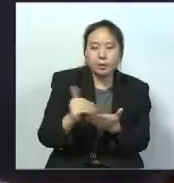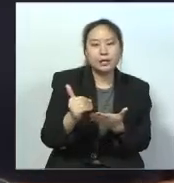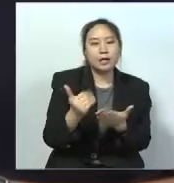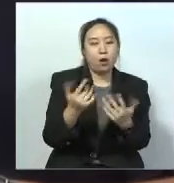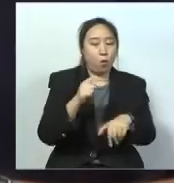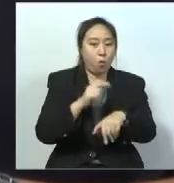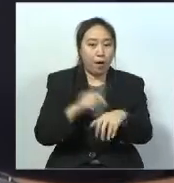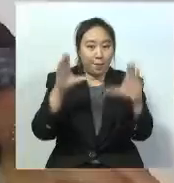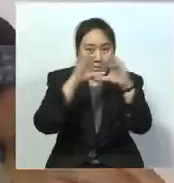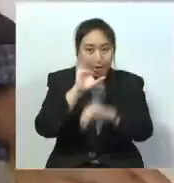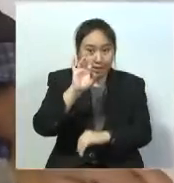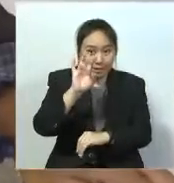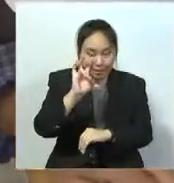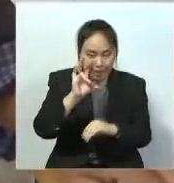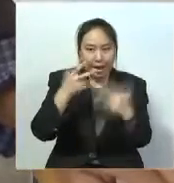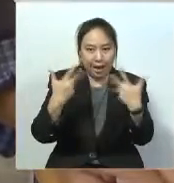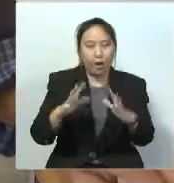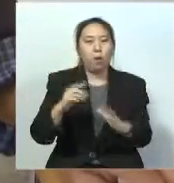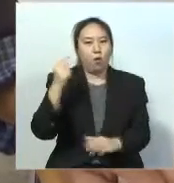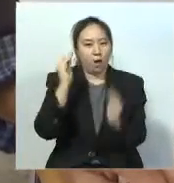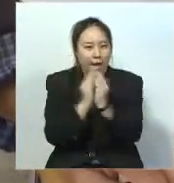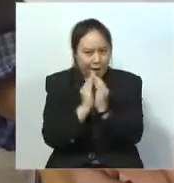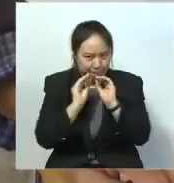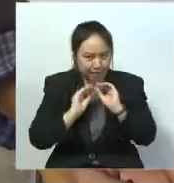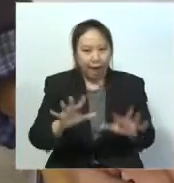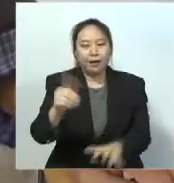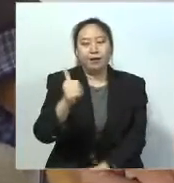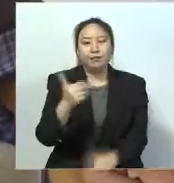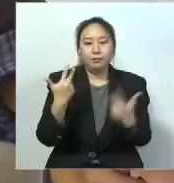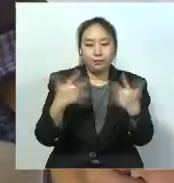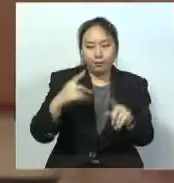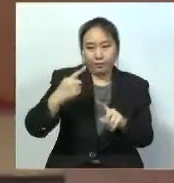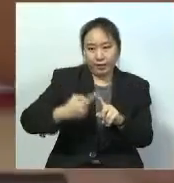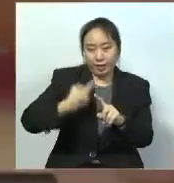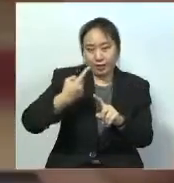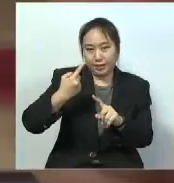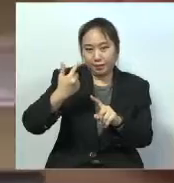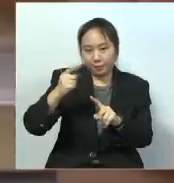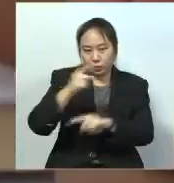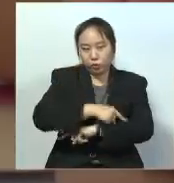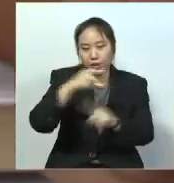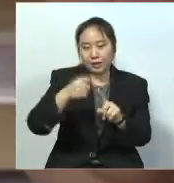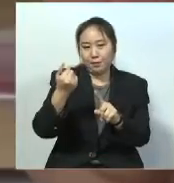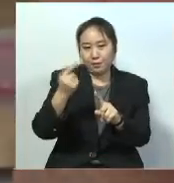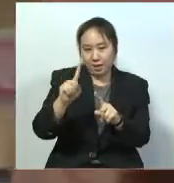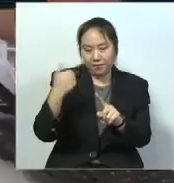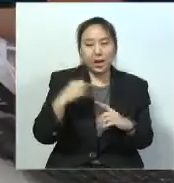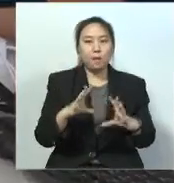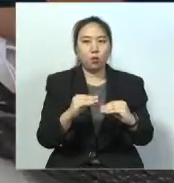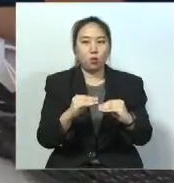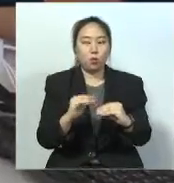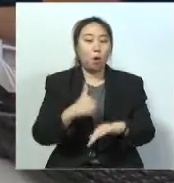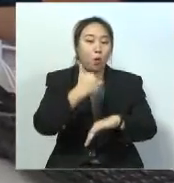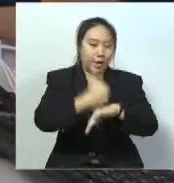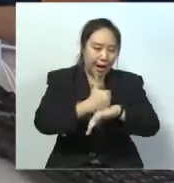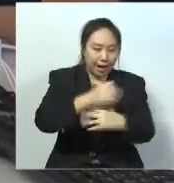ลหลังเวลา 19:00 นในวันนี้ครับ ค่ะหลังจากนั้นนะคะ11พฤศจิกายนจะมีการประชุมใหญ่พรรคเพื่อคัดเลือกหัวหน้าพรรคกรร